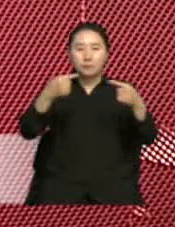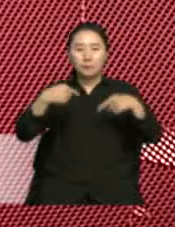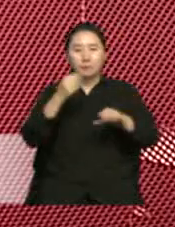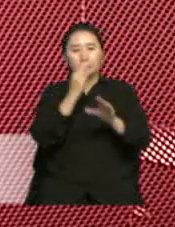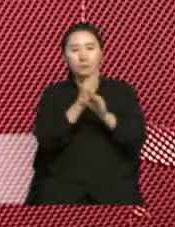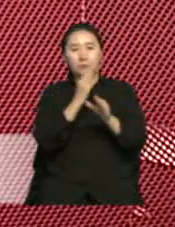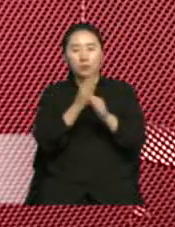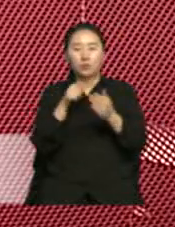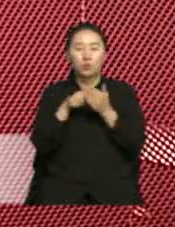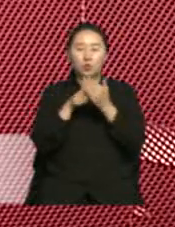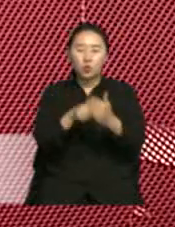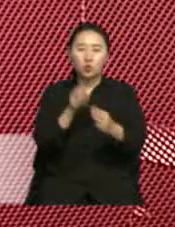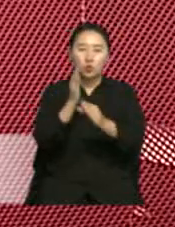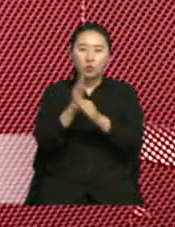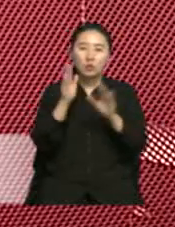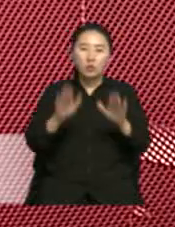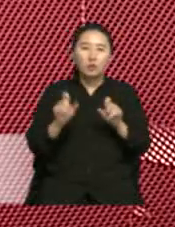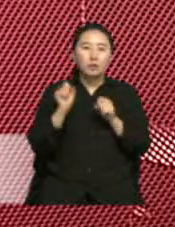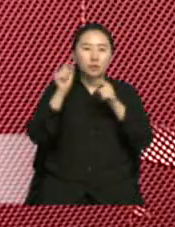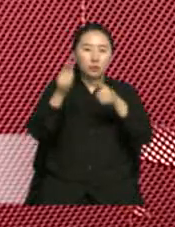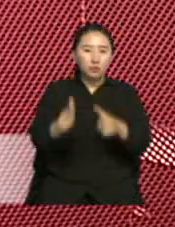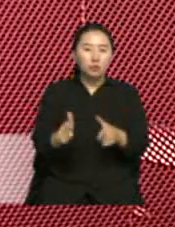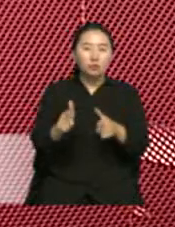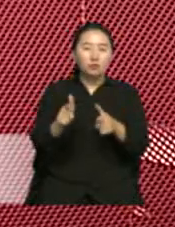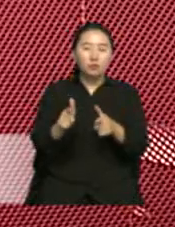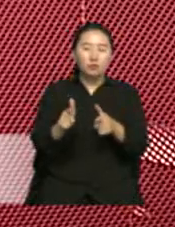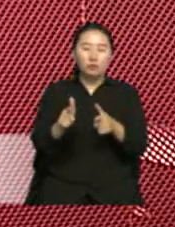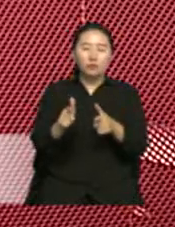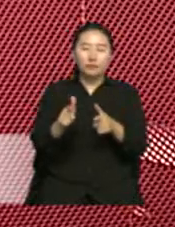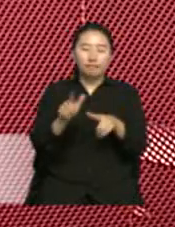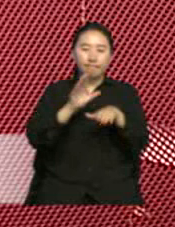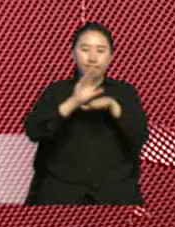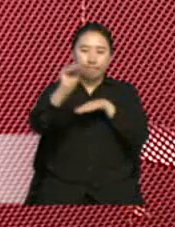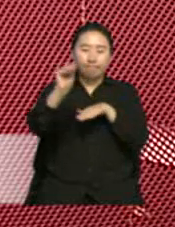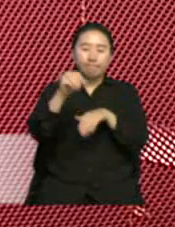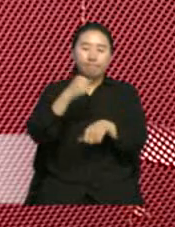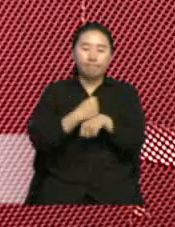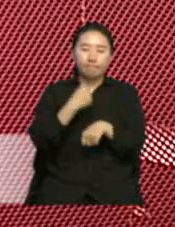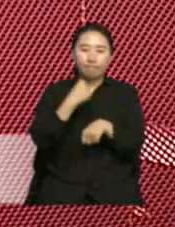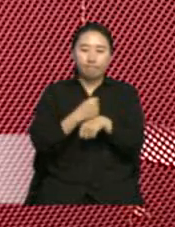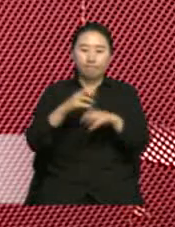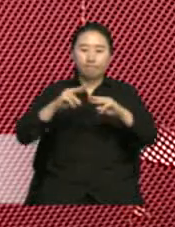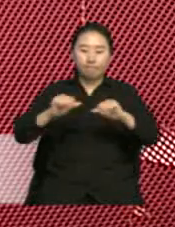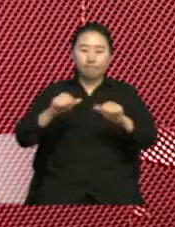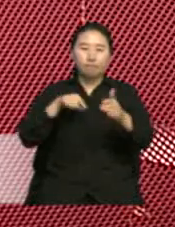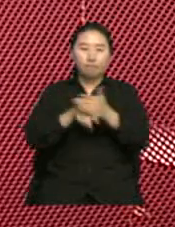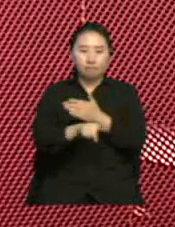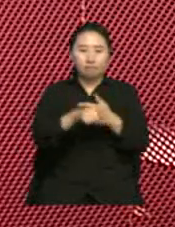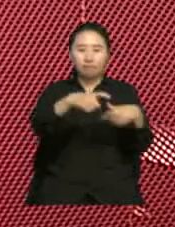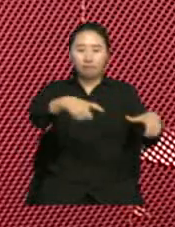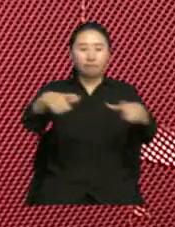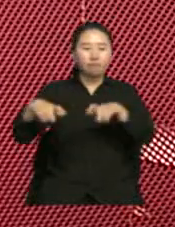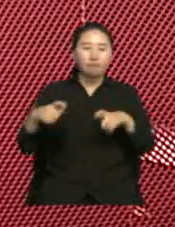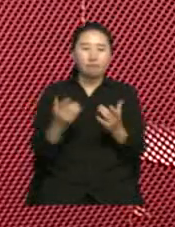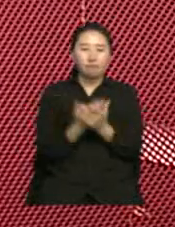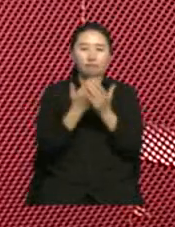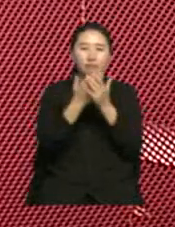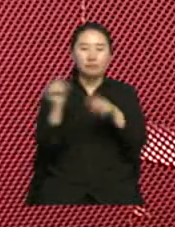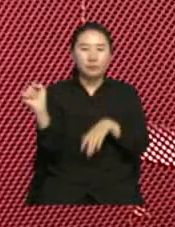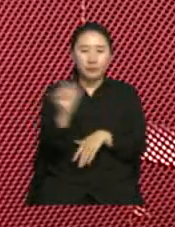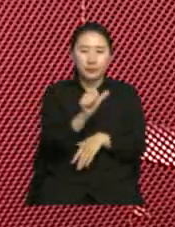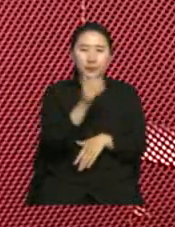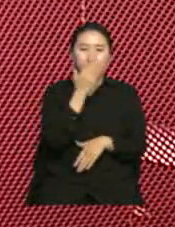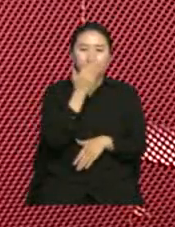있거든요. 사업을 추진하게 되는데 이번 기회에 그걸로 시발점으로 해서 그 부지 이외의 지역도 개발이